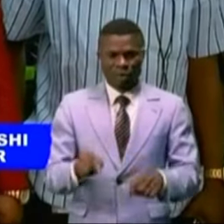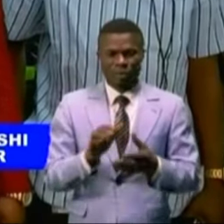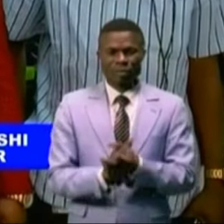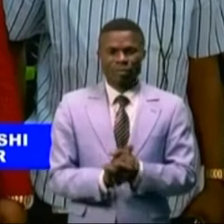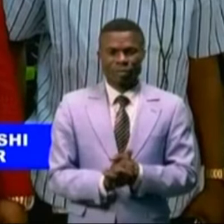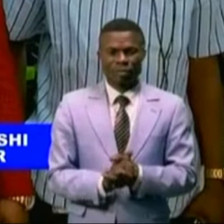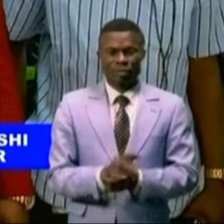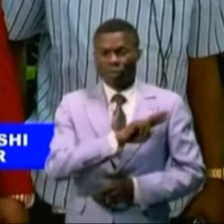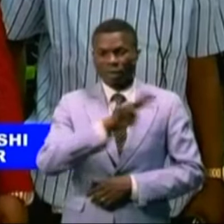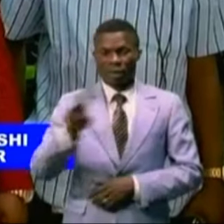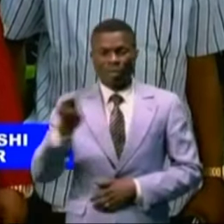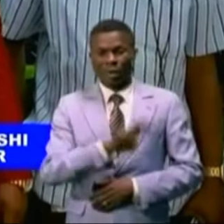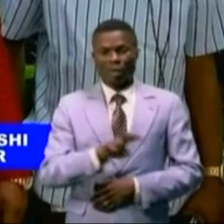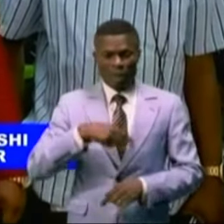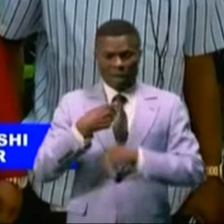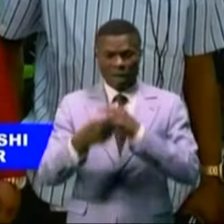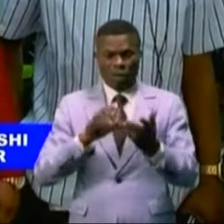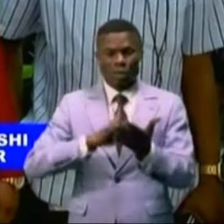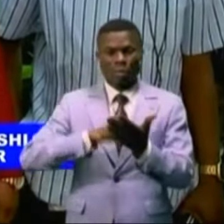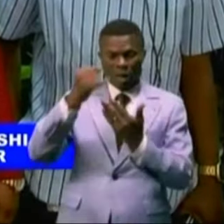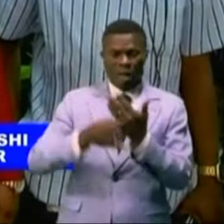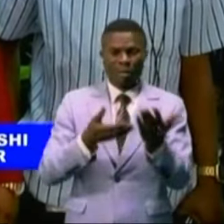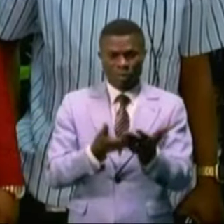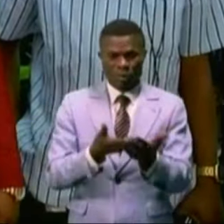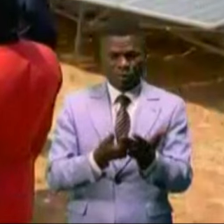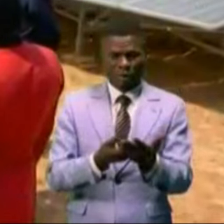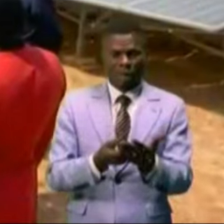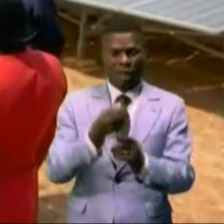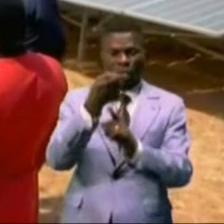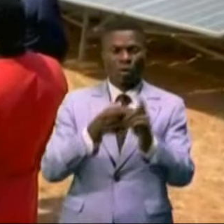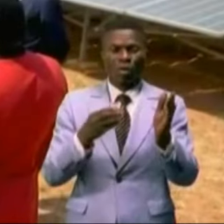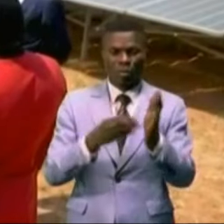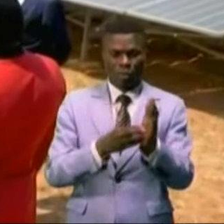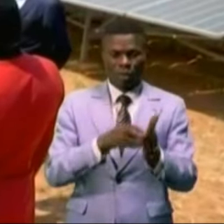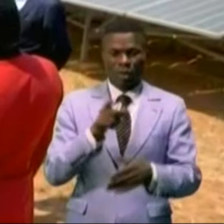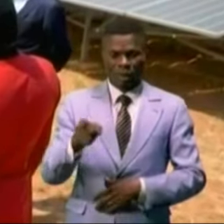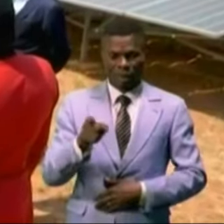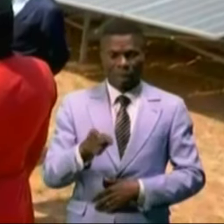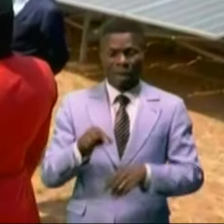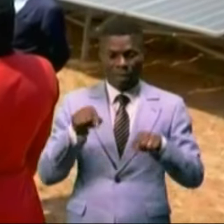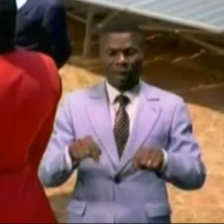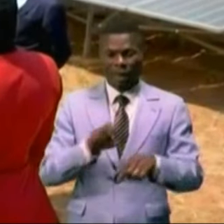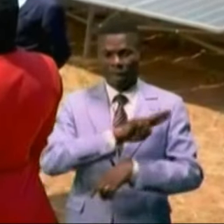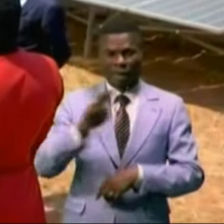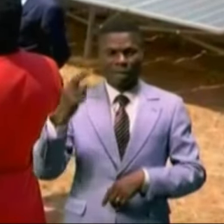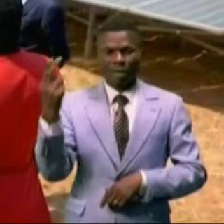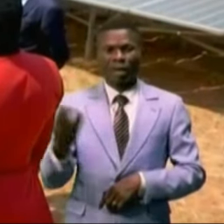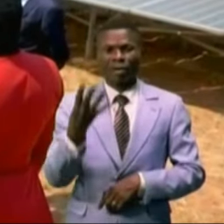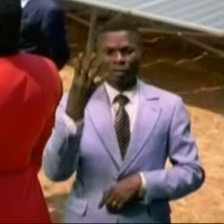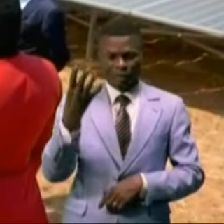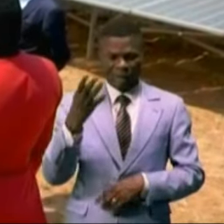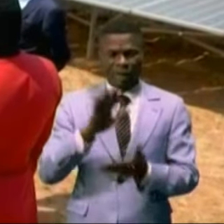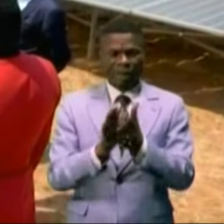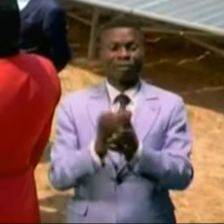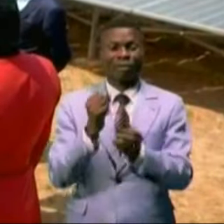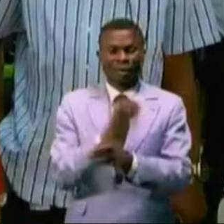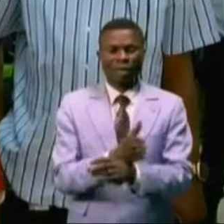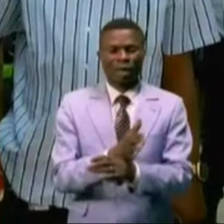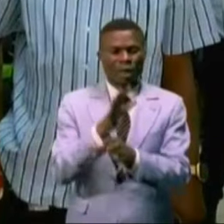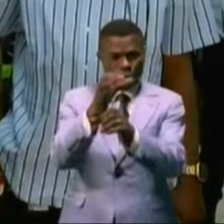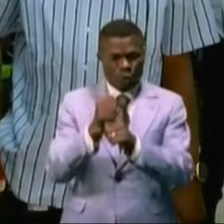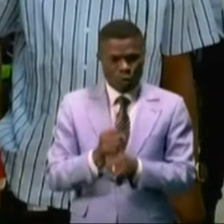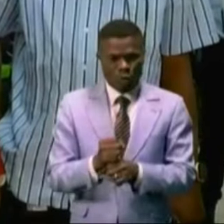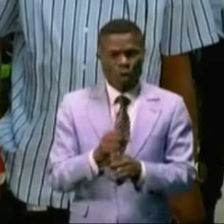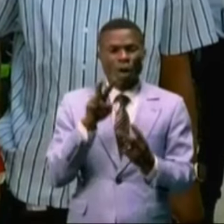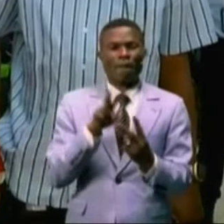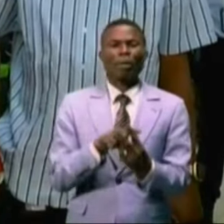février 2022 à septembre 2023, et aujourd'hui nous sommes en 2024. Nous passons, n'est-ce pas, à la réception